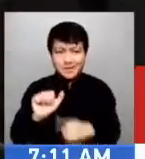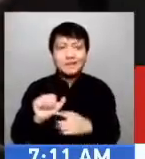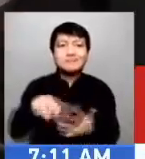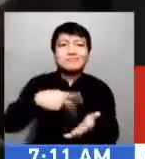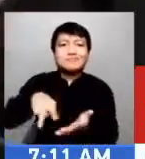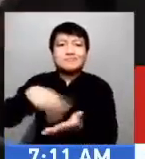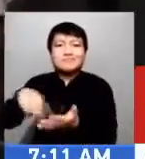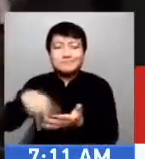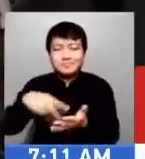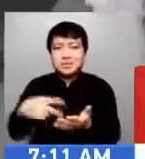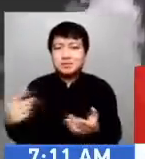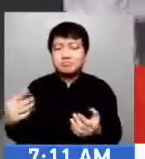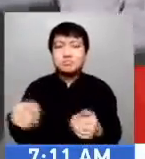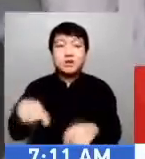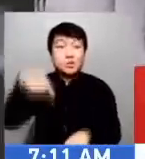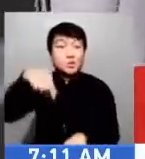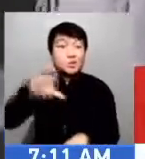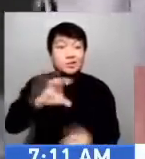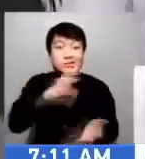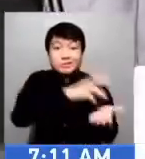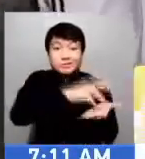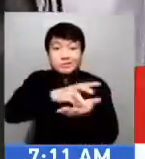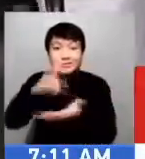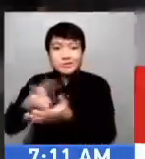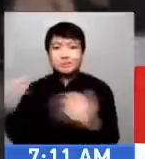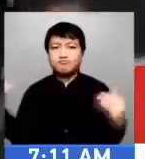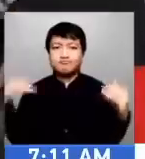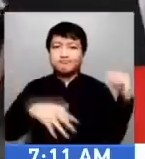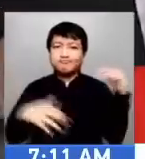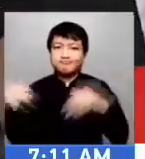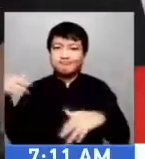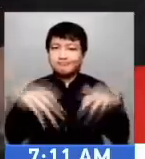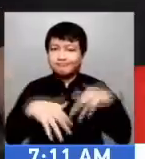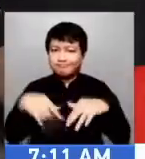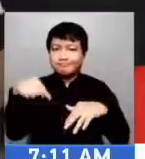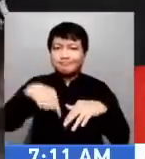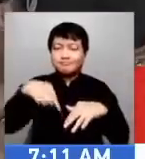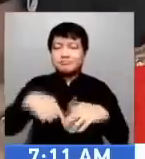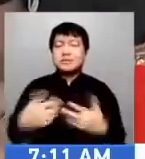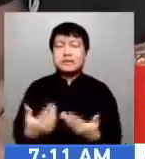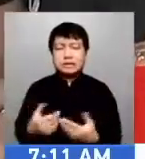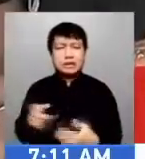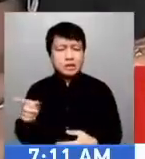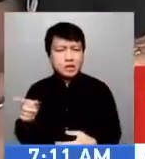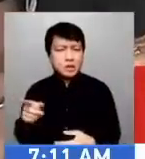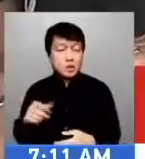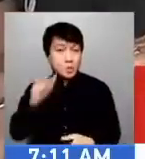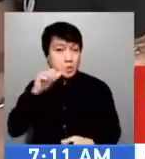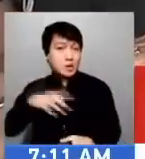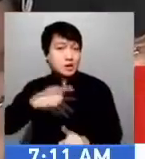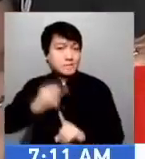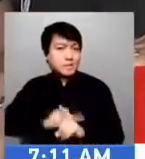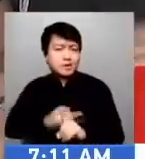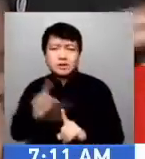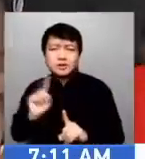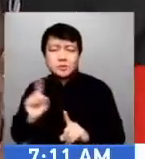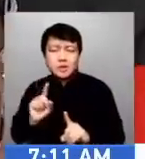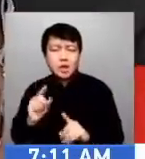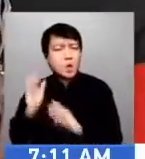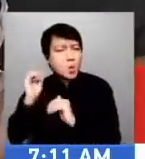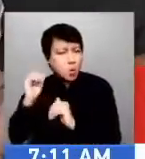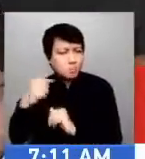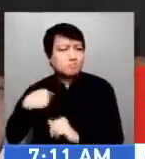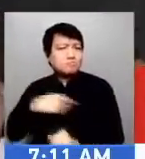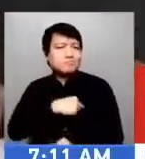sa Quezon City. Hiling ng ilang babae ngayong Women's Month. Sana po magkaroon kami ng lakas ng mga babae na